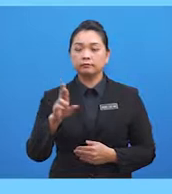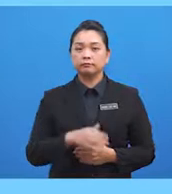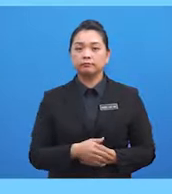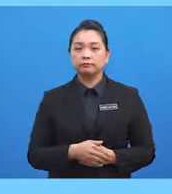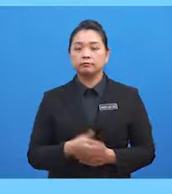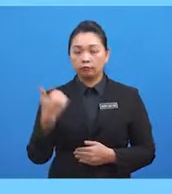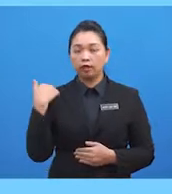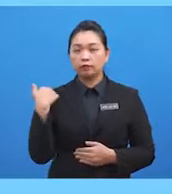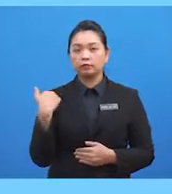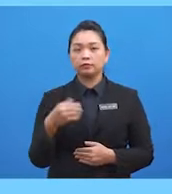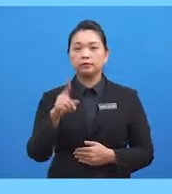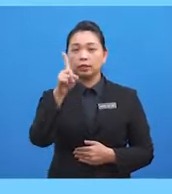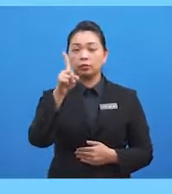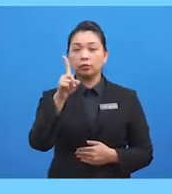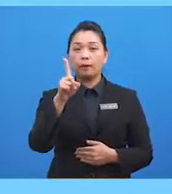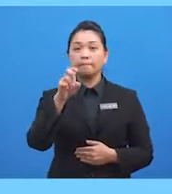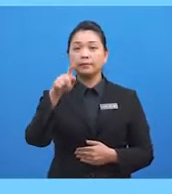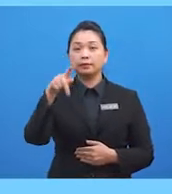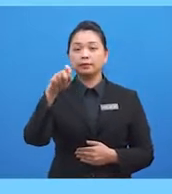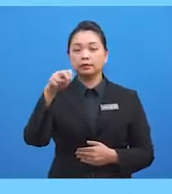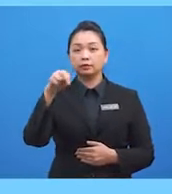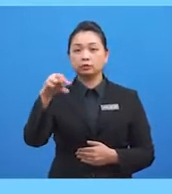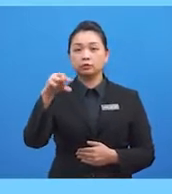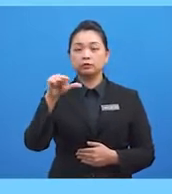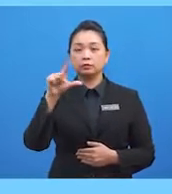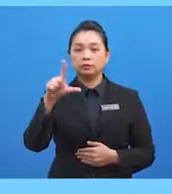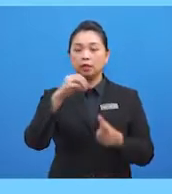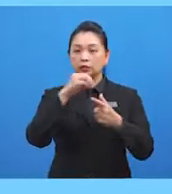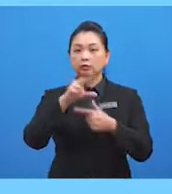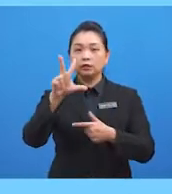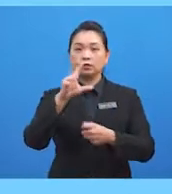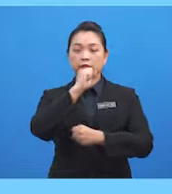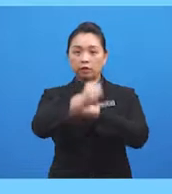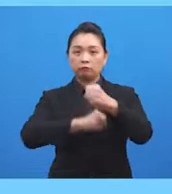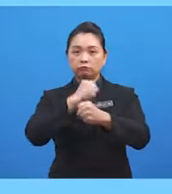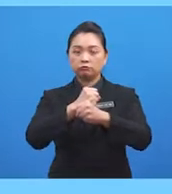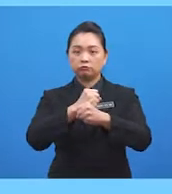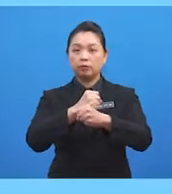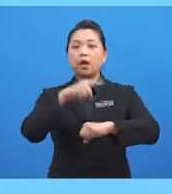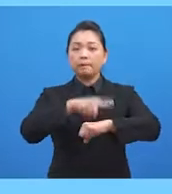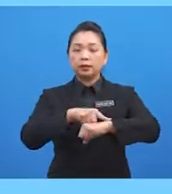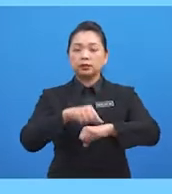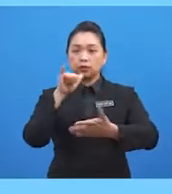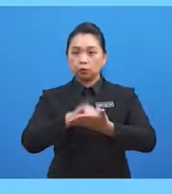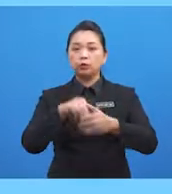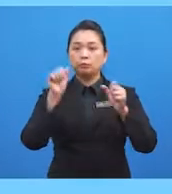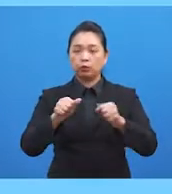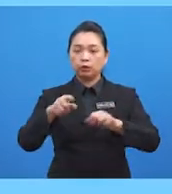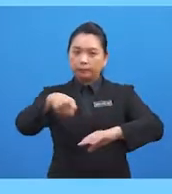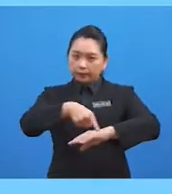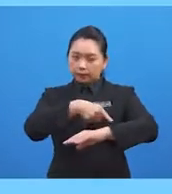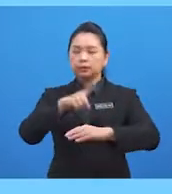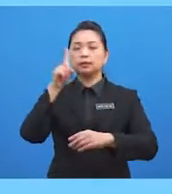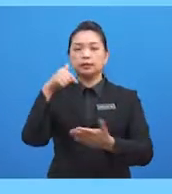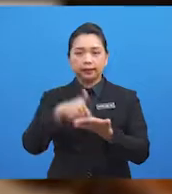sepenggal, iaitu 3 tahun. Walau bagaimanapun, tempoh tersebut boleh dilanjutkan selama sepenggal